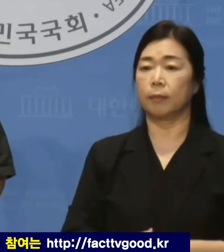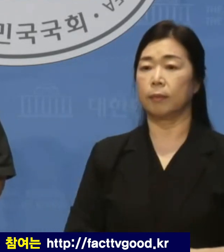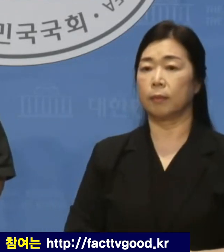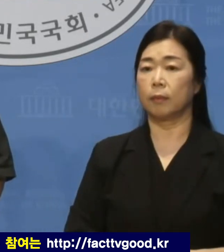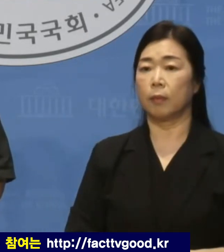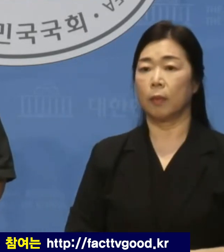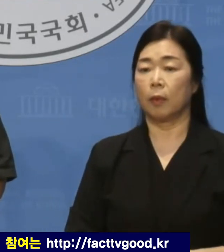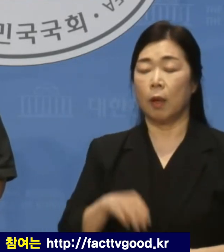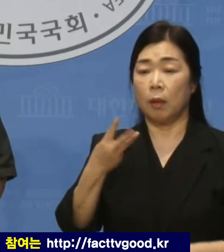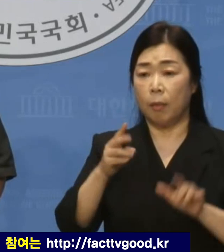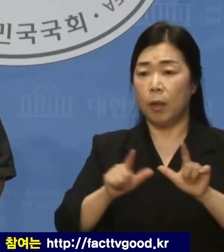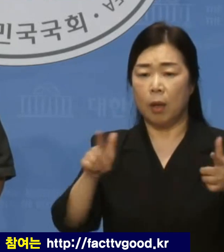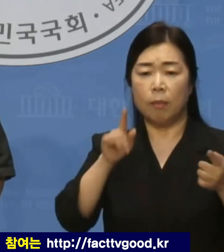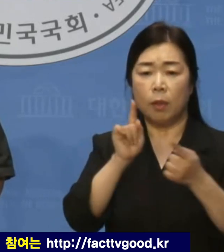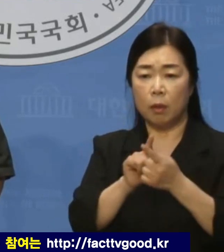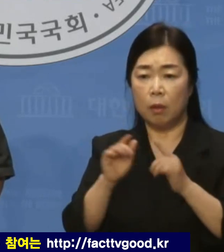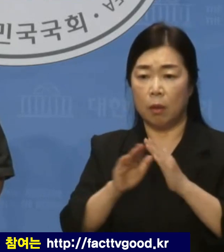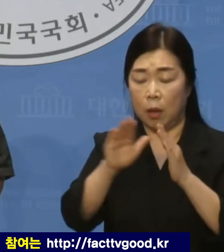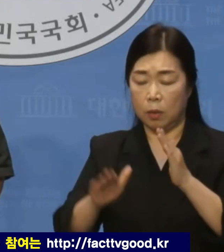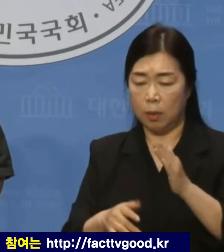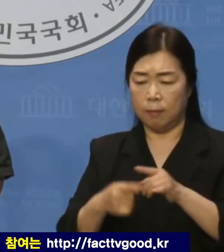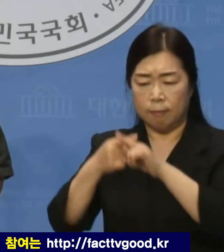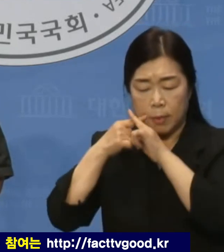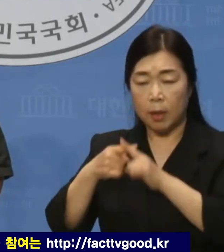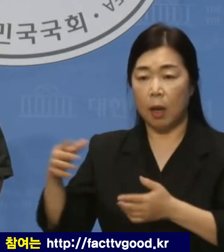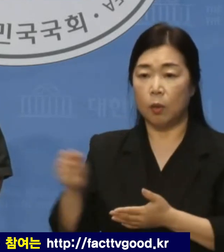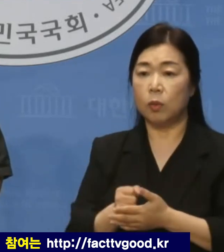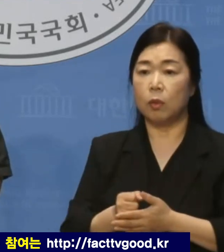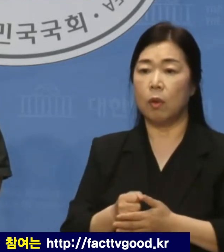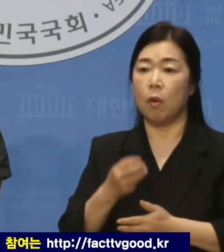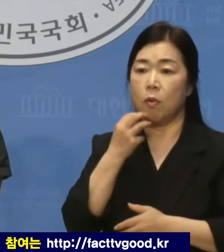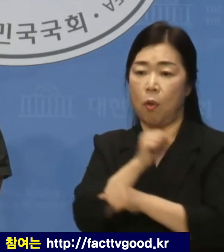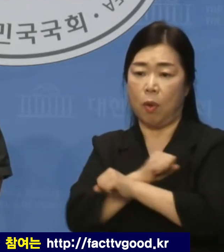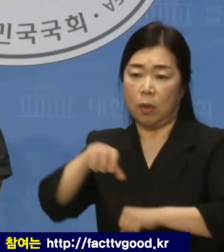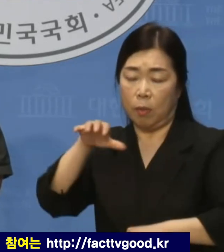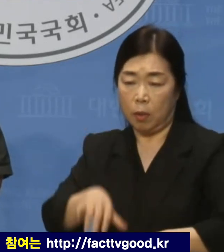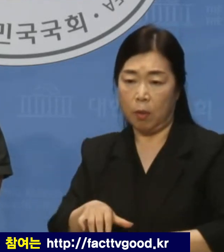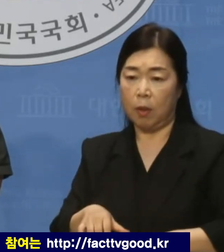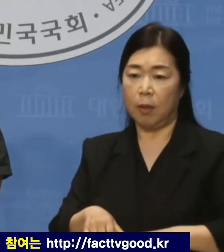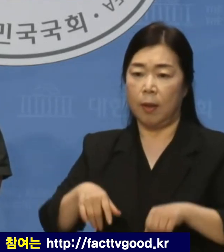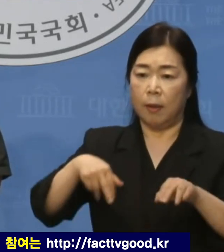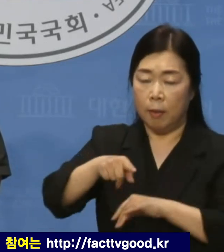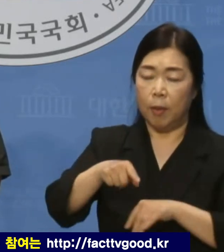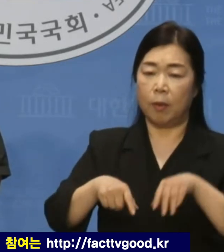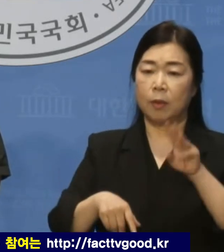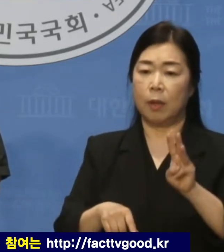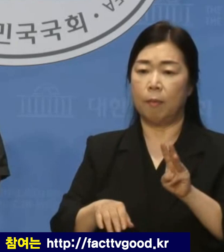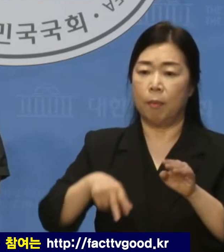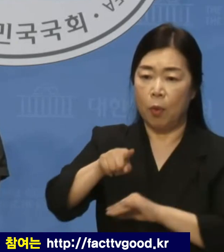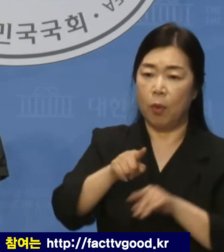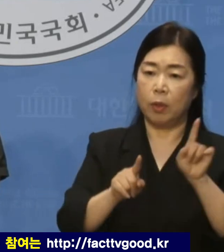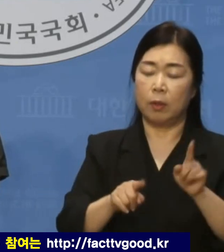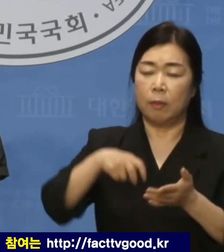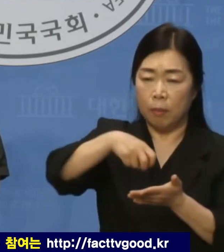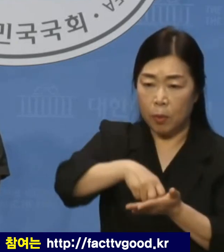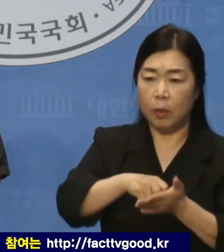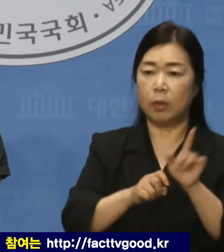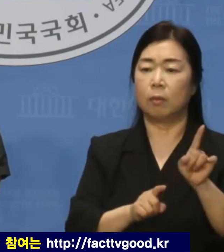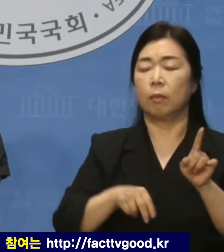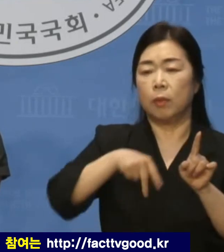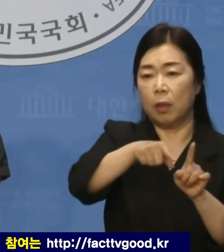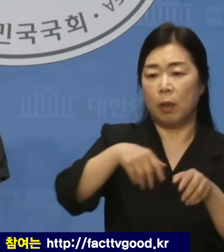지내왔습니다. 이 300일을 맞아서 가족들이 비장한 각오로 서울광장부터 매일 3km씩 3보 1배로 3일 동안 국회로